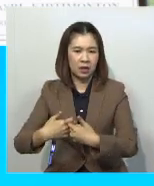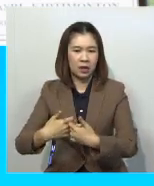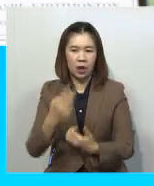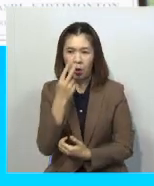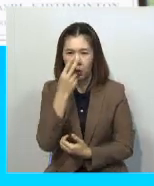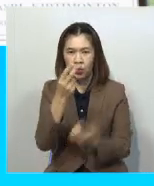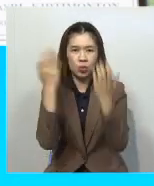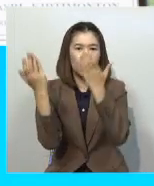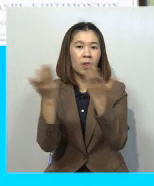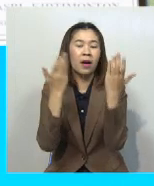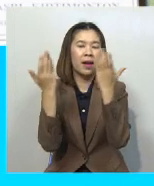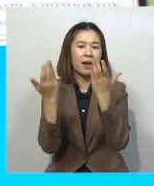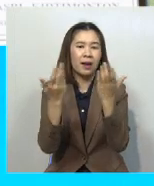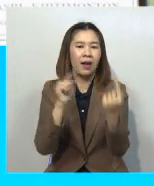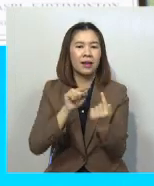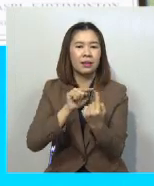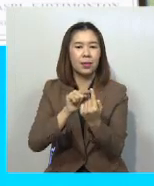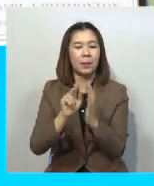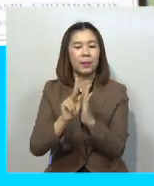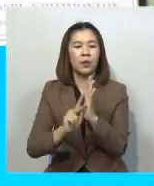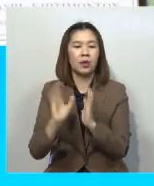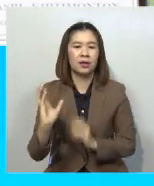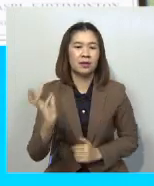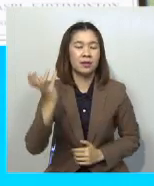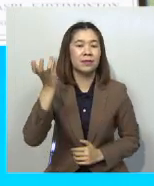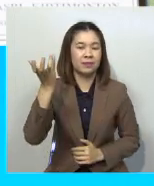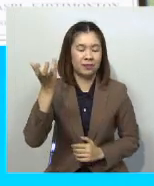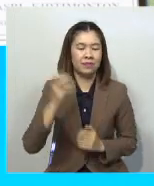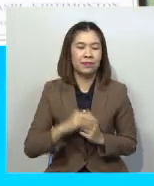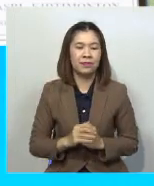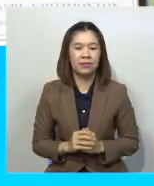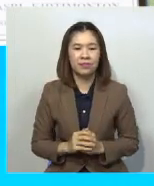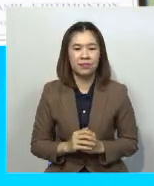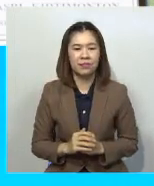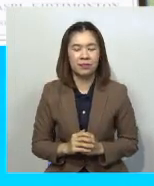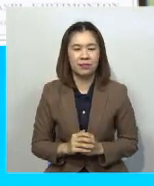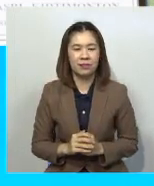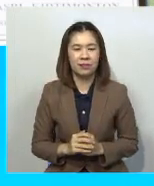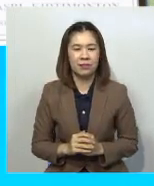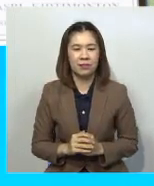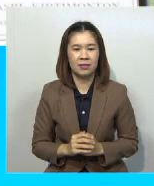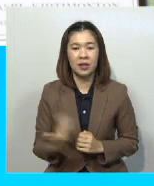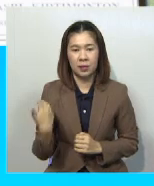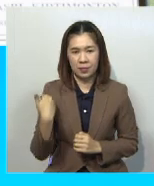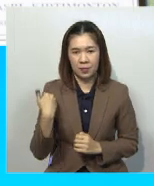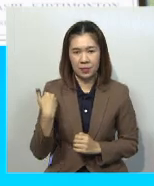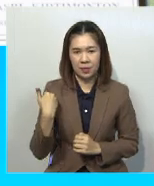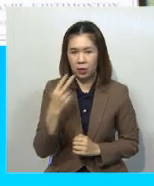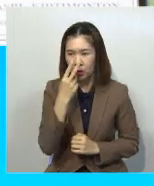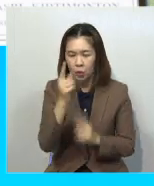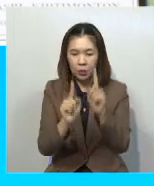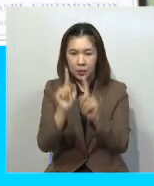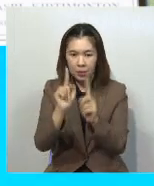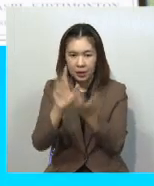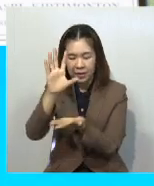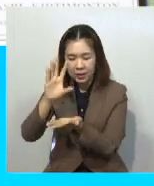ชั้นบนซึ่งเป็นตามหลักสากลที่ปล่อยเวลา 7:00 นะครับตรงนี้เนี่ยแล้วก็จะได้ข้อมูลมาแล้วก็จะมาประมวล